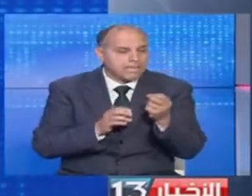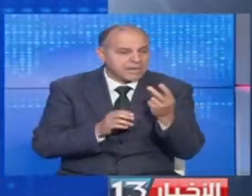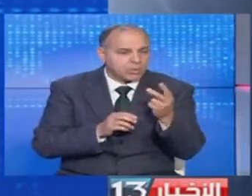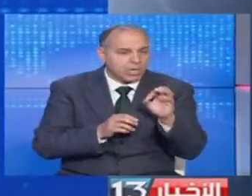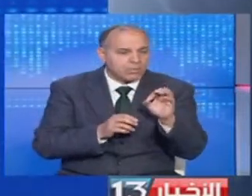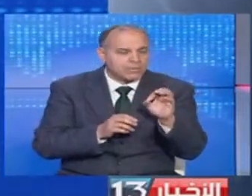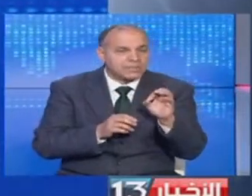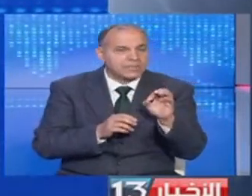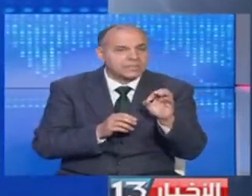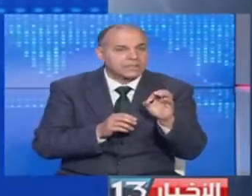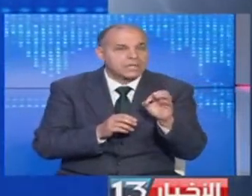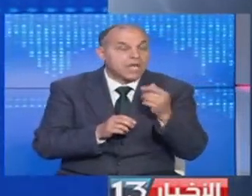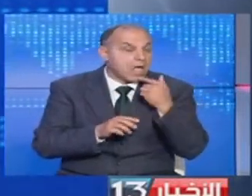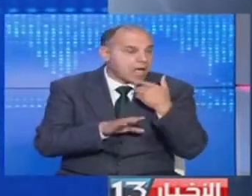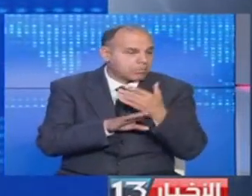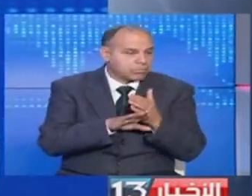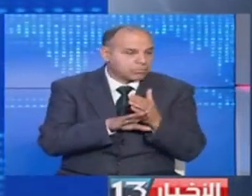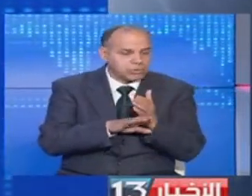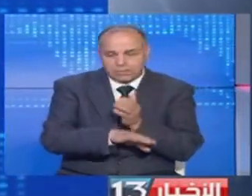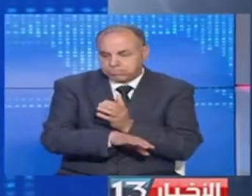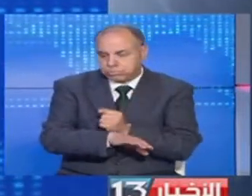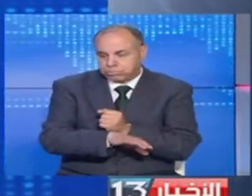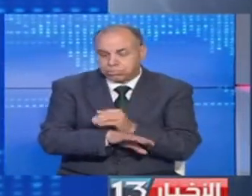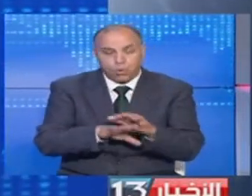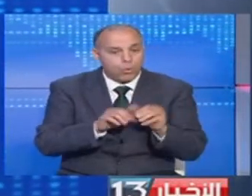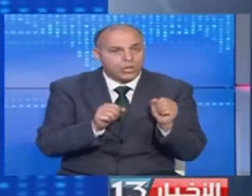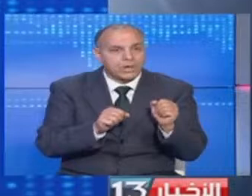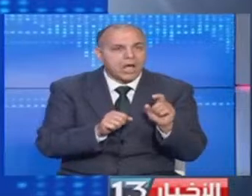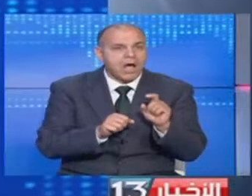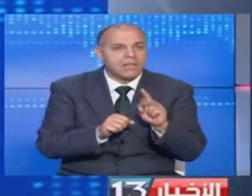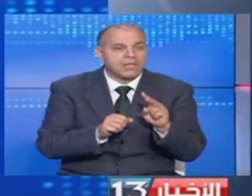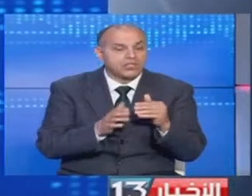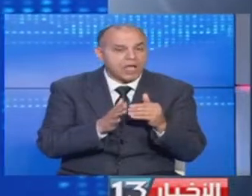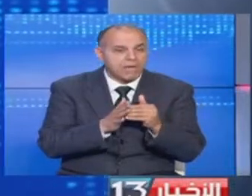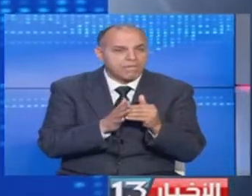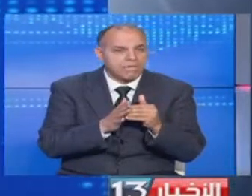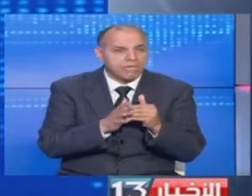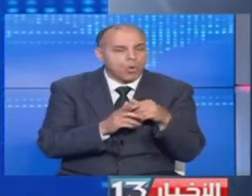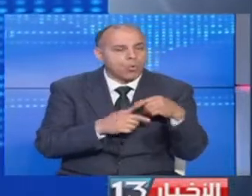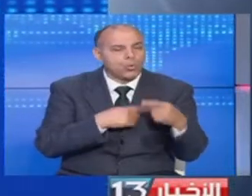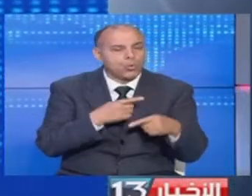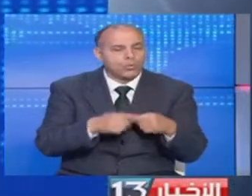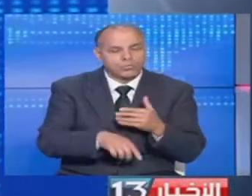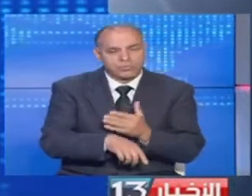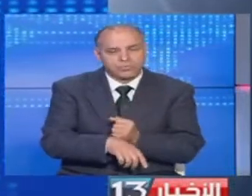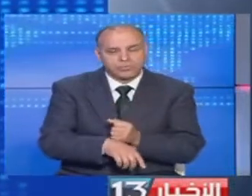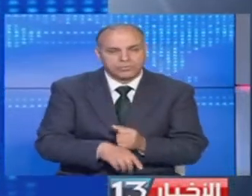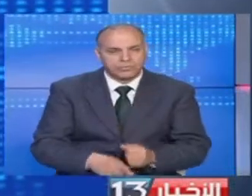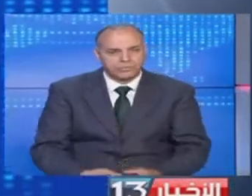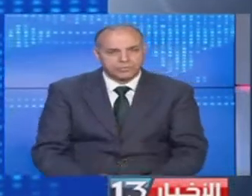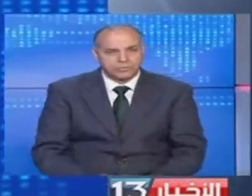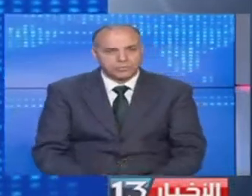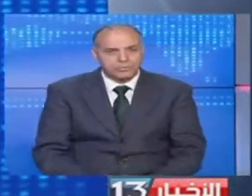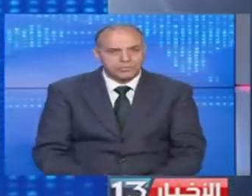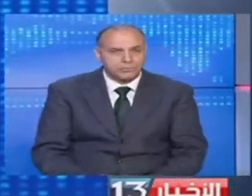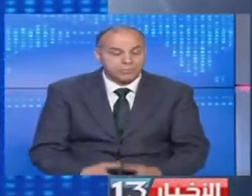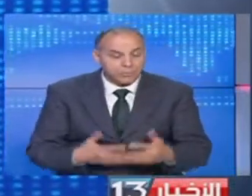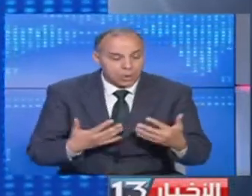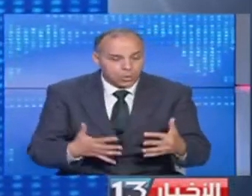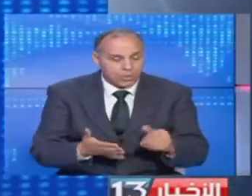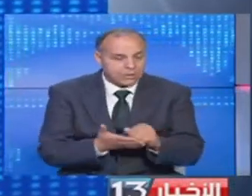وخمسين مشيرا الى ان التلقيح بلغت اثني عشر الفا يوميا وقد